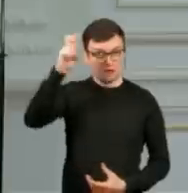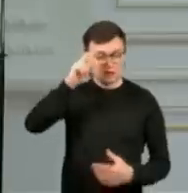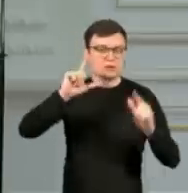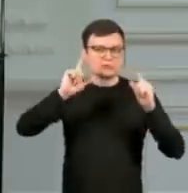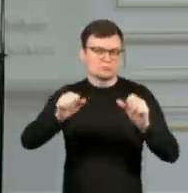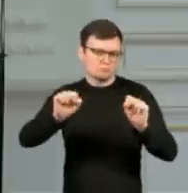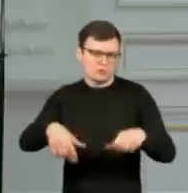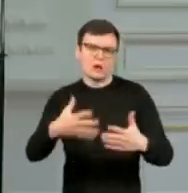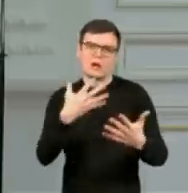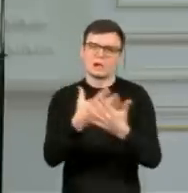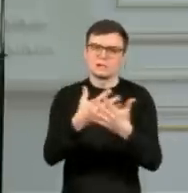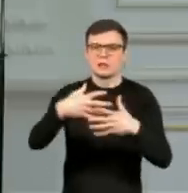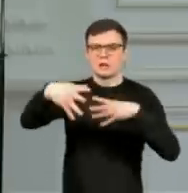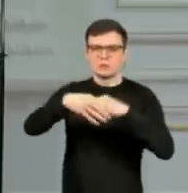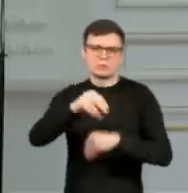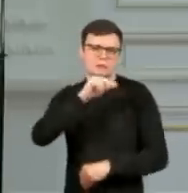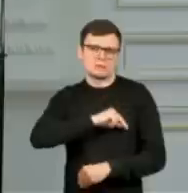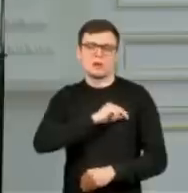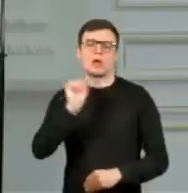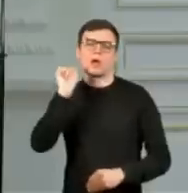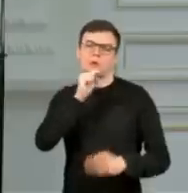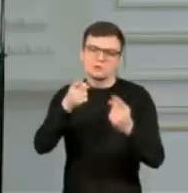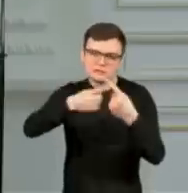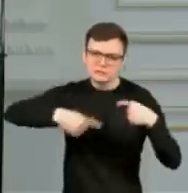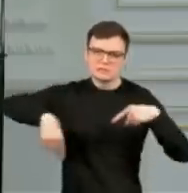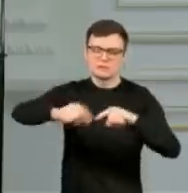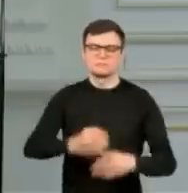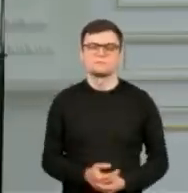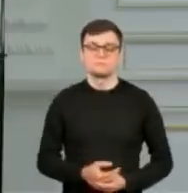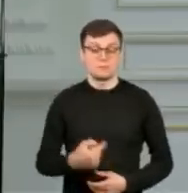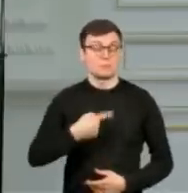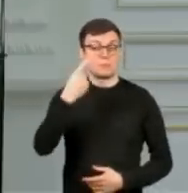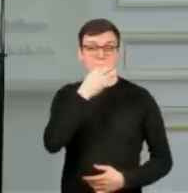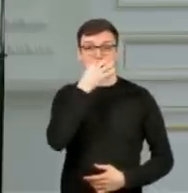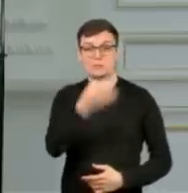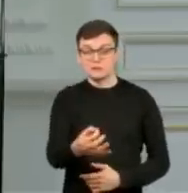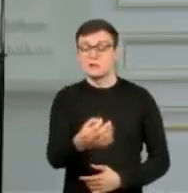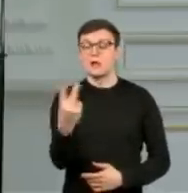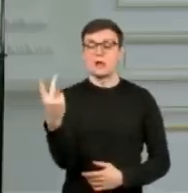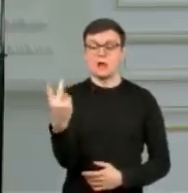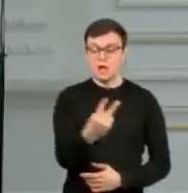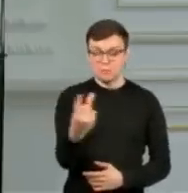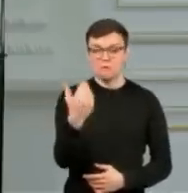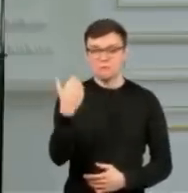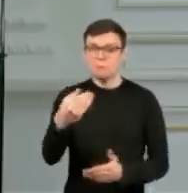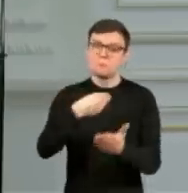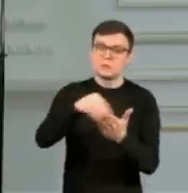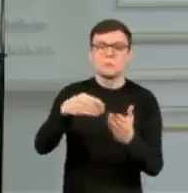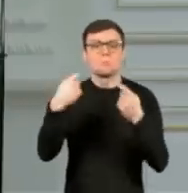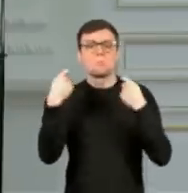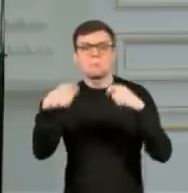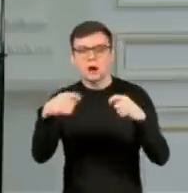aktyviau bendradarbiauti ekonomikos srityje. Pastebėsiu, kad pastaraisiais metais mūsų dvišalė prekyba išaugo